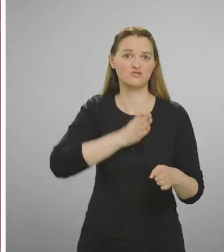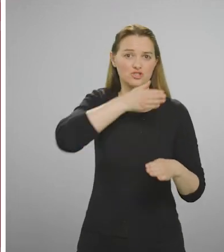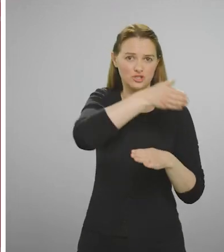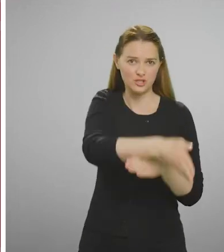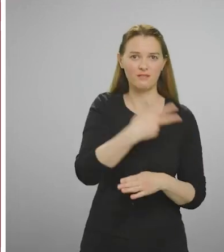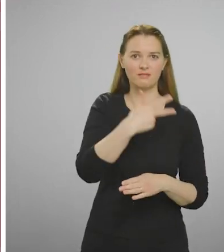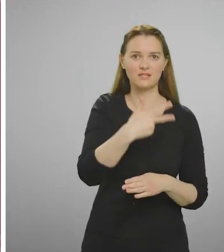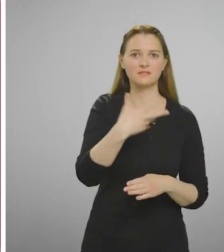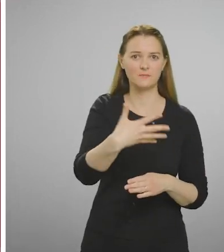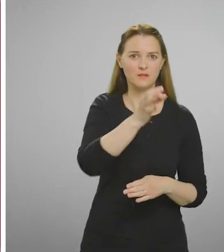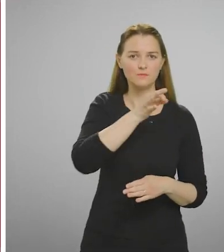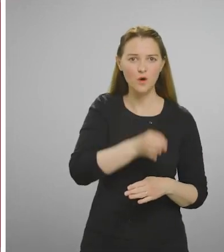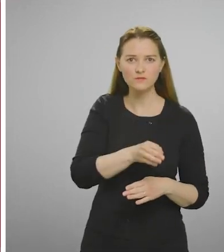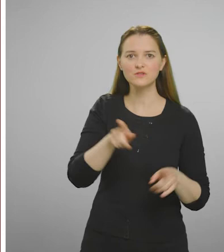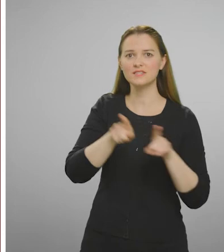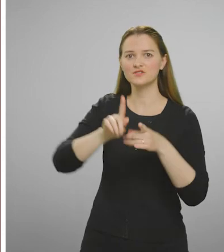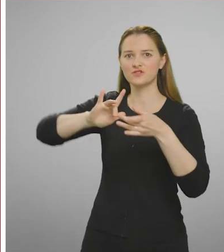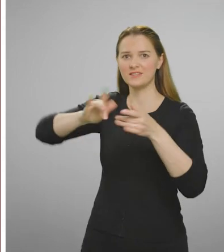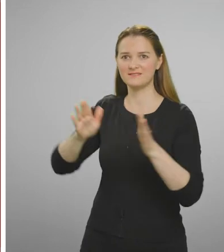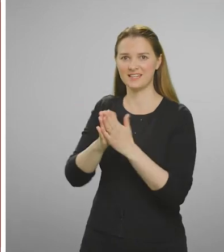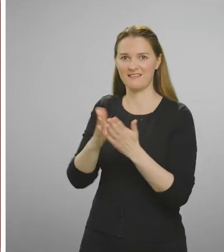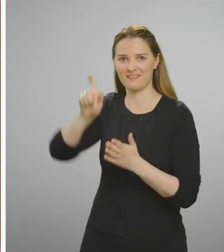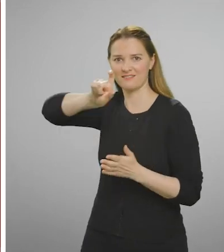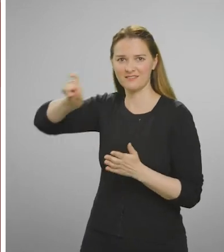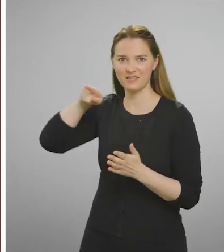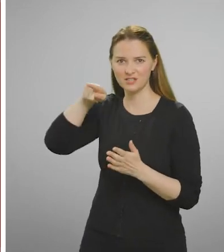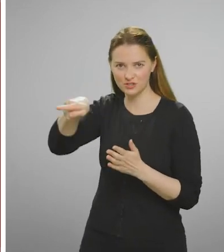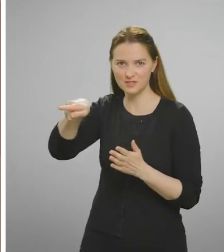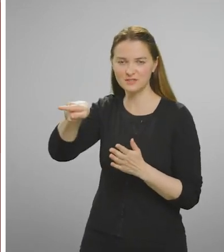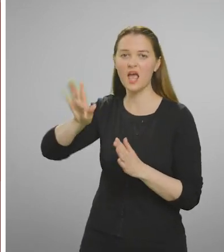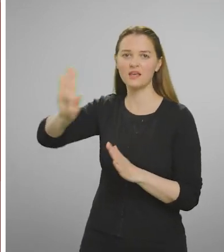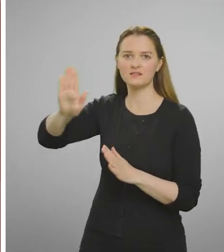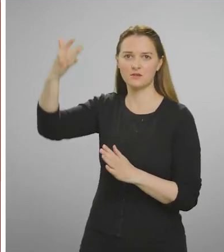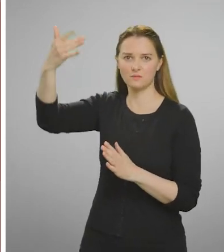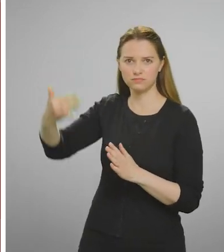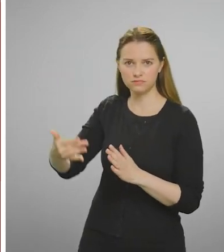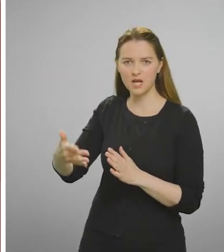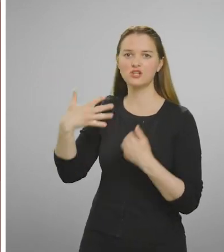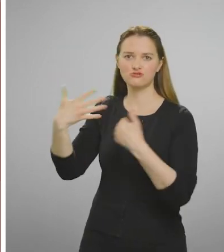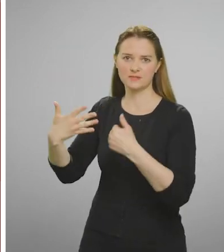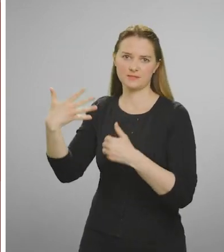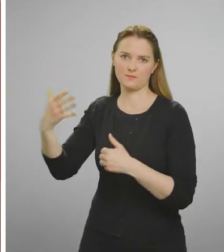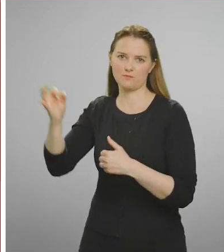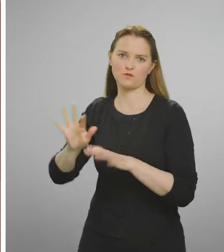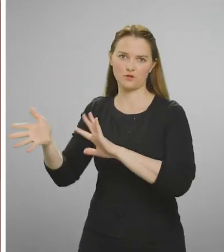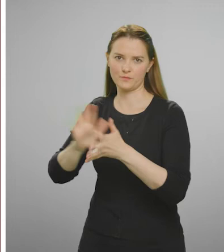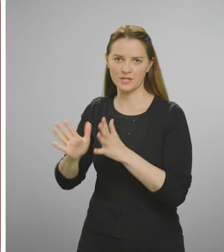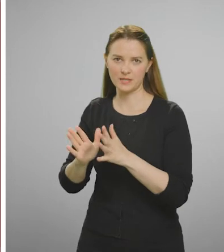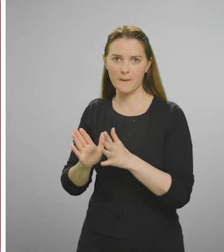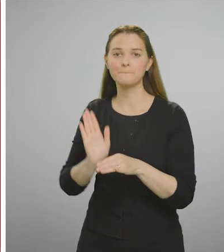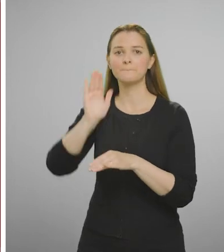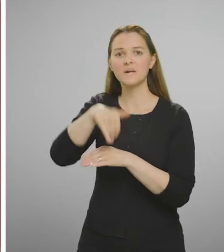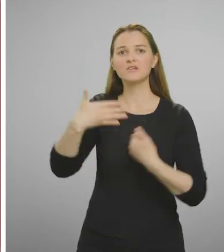oko 35% i virtualne posjete mrežnim stranicama knjižnica i njihovim katalozima oko